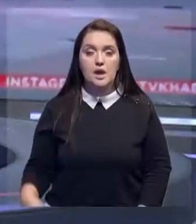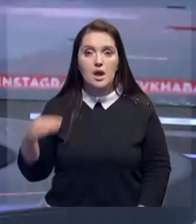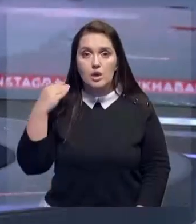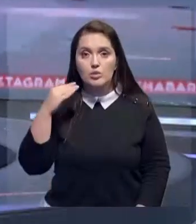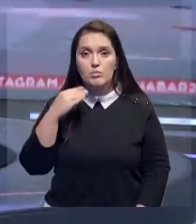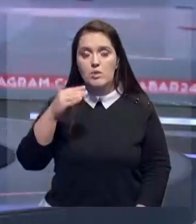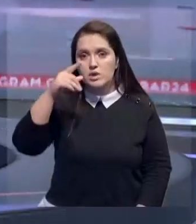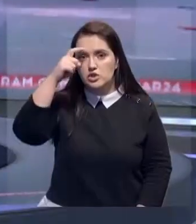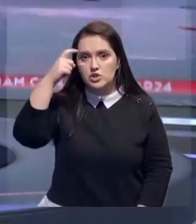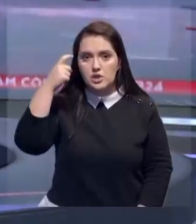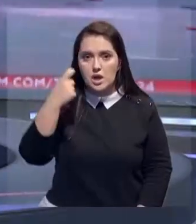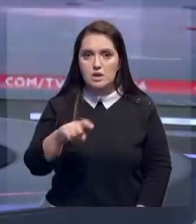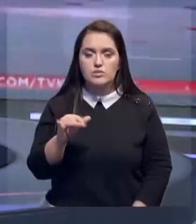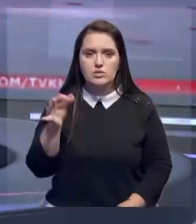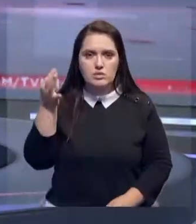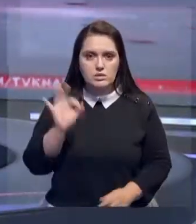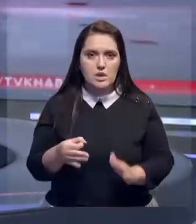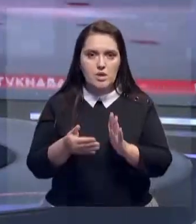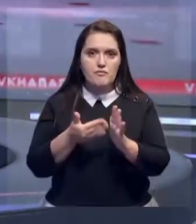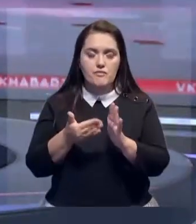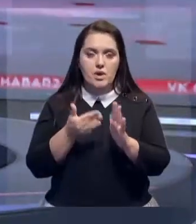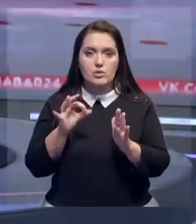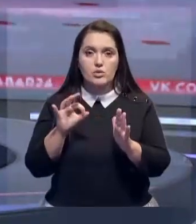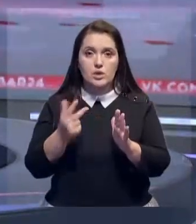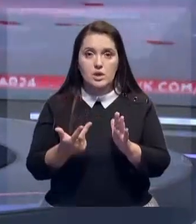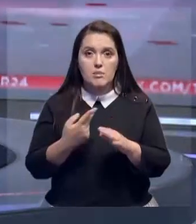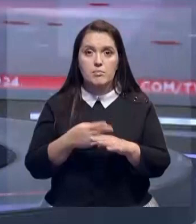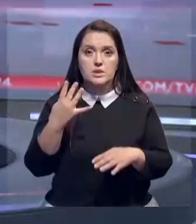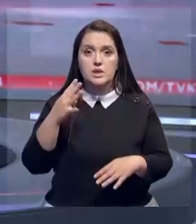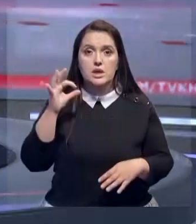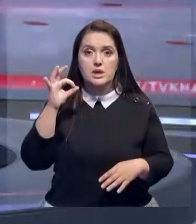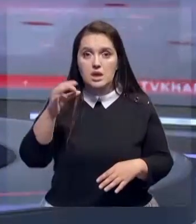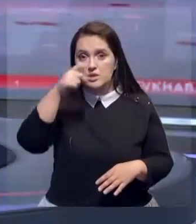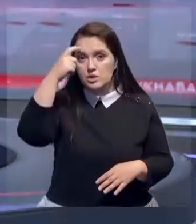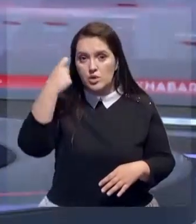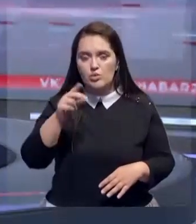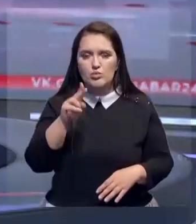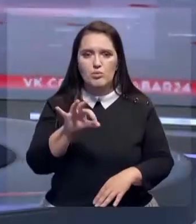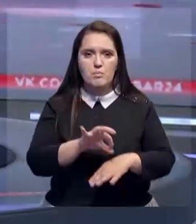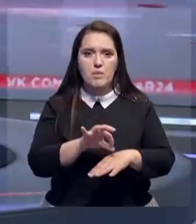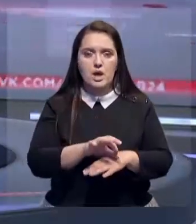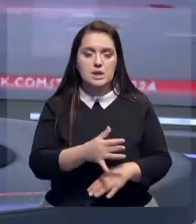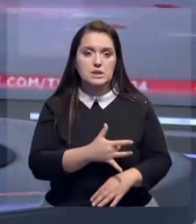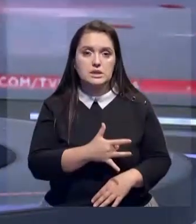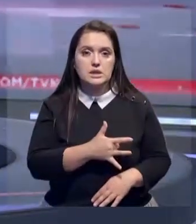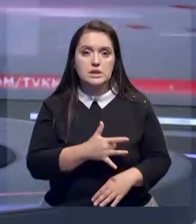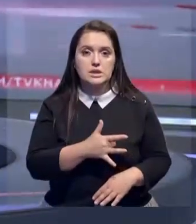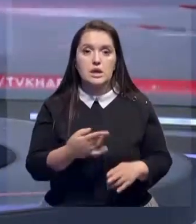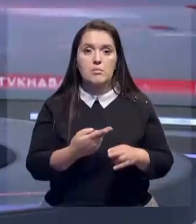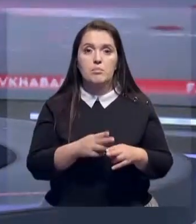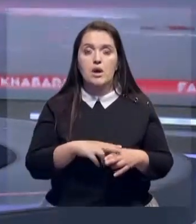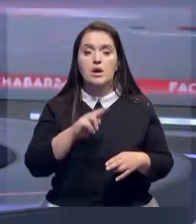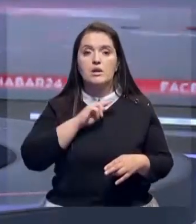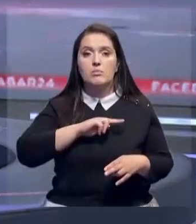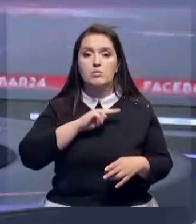Жители Актобе из-за сильной жары стали чаще вызывать скорую помощь. Сложнее всего 40-градусный зной переносят люди с сердечно-сосудистыми